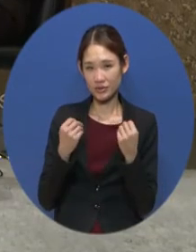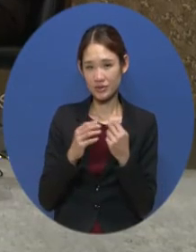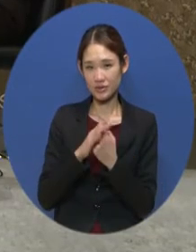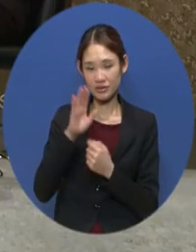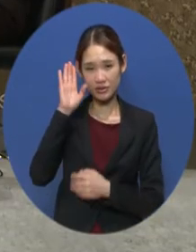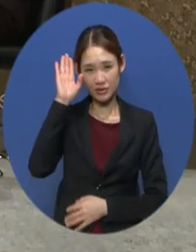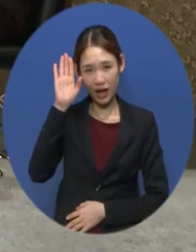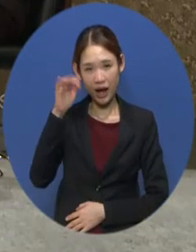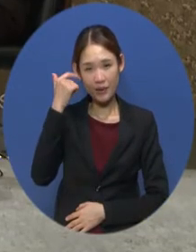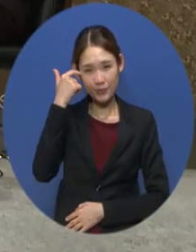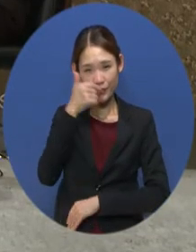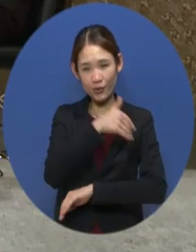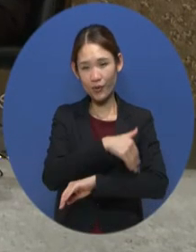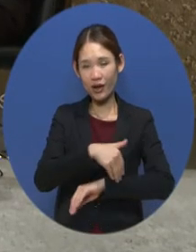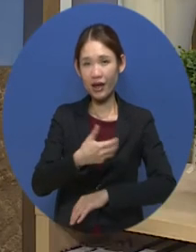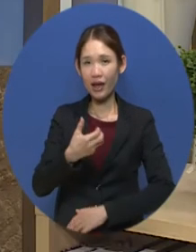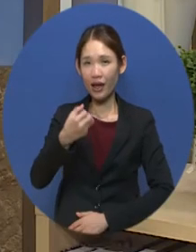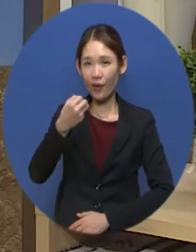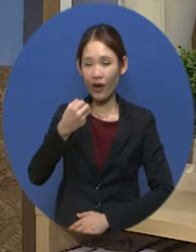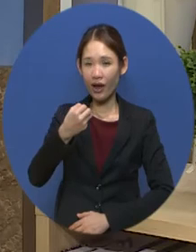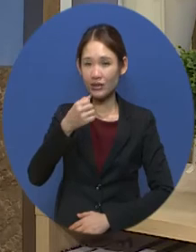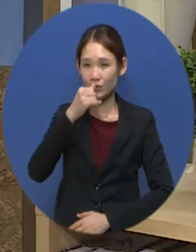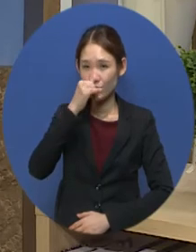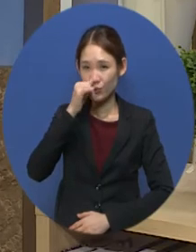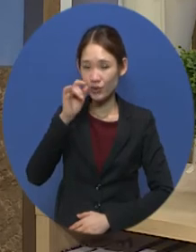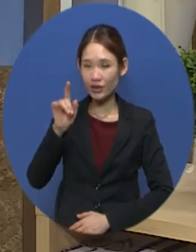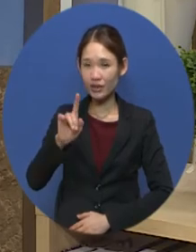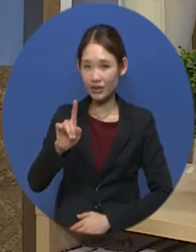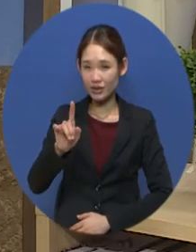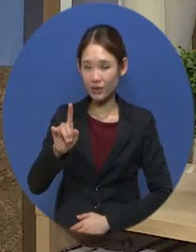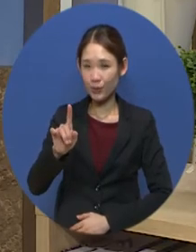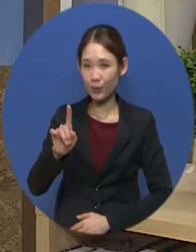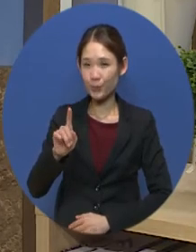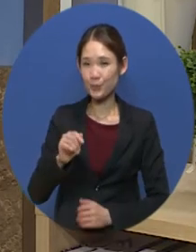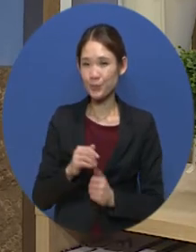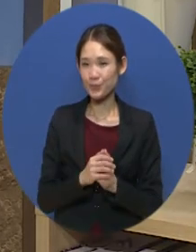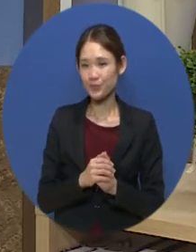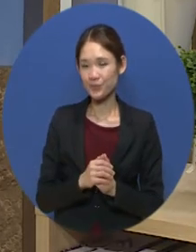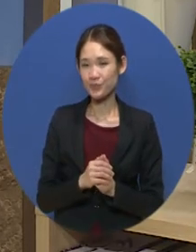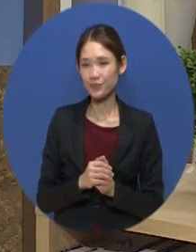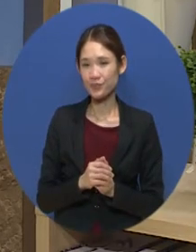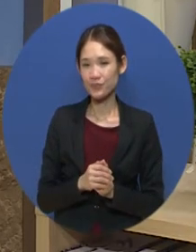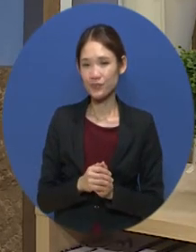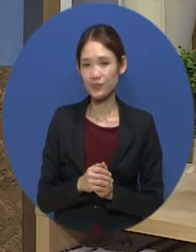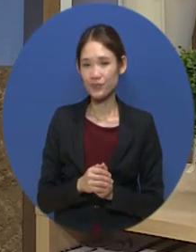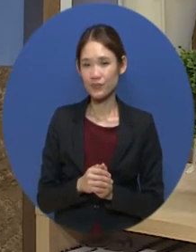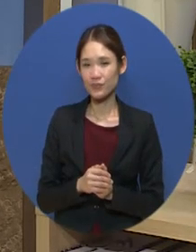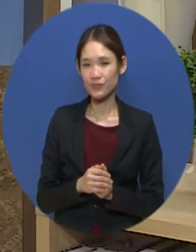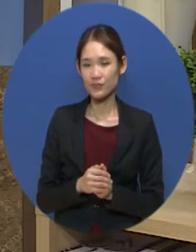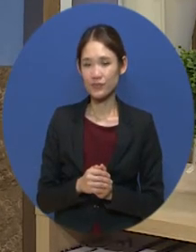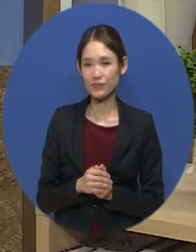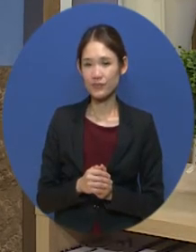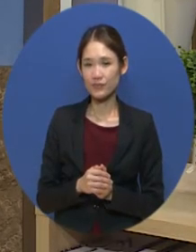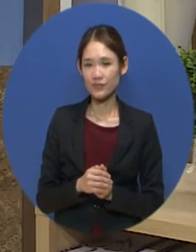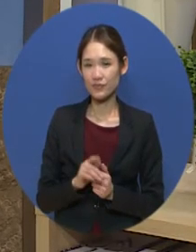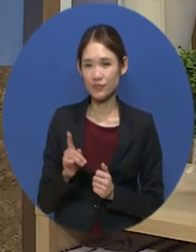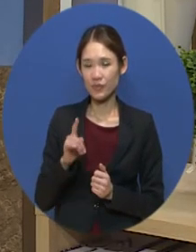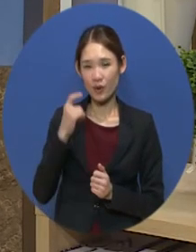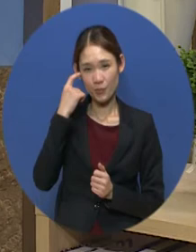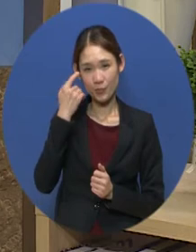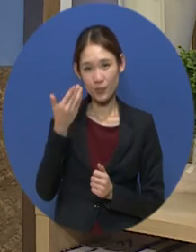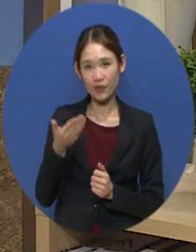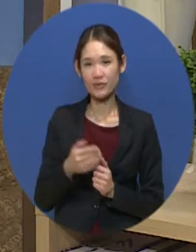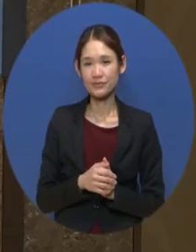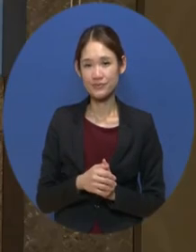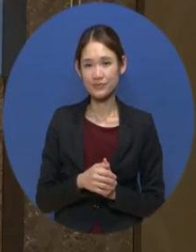하고 계시지만, 네. 이 밖에 또 앞으로 가지고 계신 계획이라든지 목표가